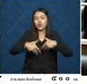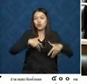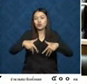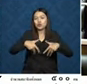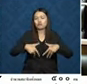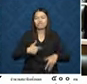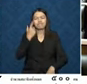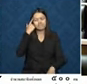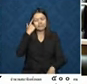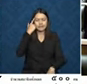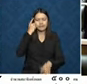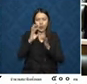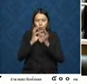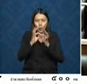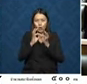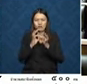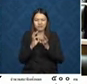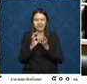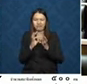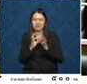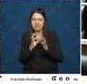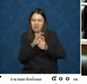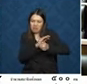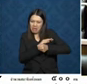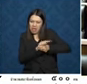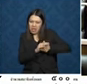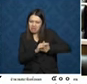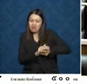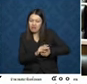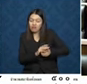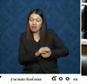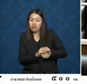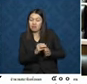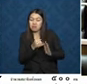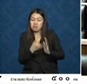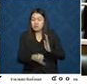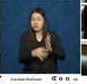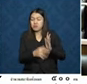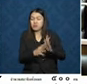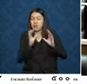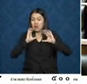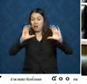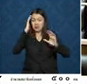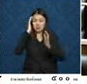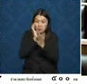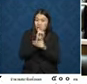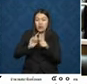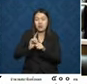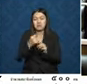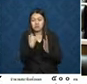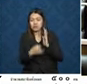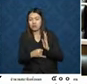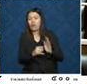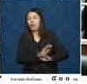ที่กังวล นะคะว่าจะมีการยัดไส้นิรโทษกรรมให้กับเจ้าหน้าที่รัฐหรือผู้ที่กระทำผิดต่อชีวิตดิ